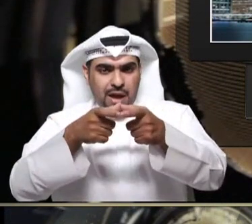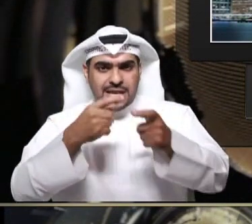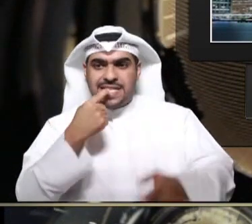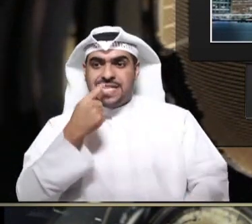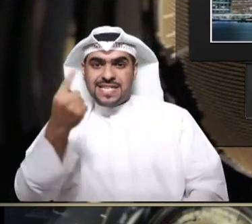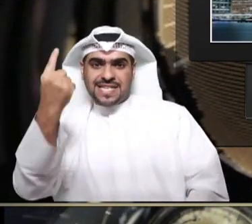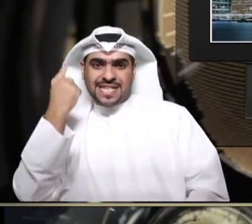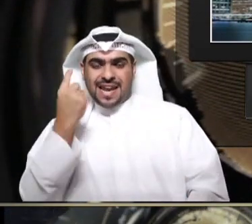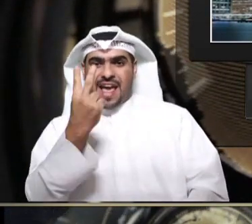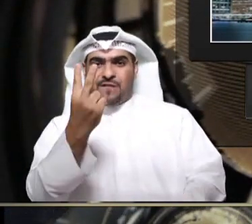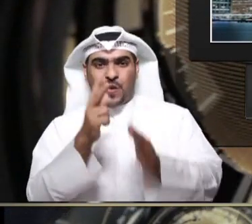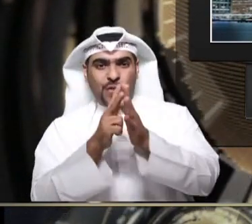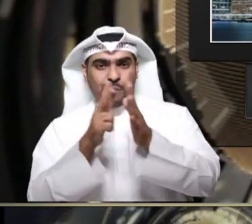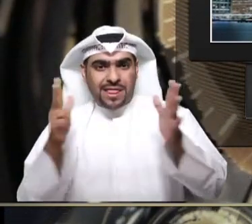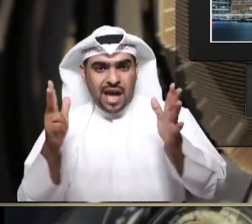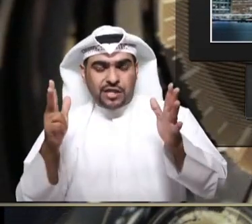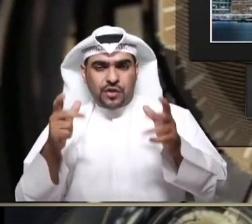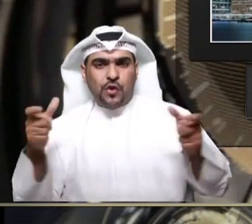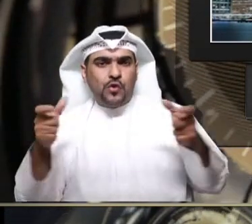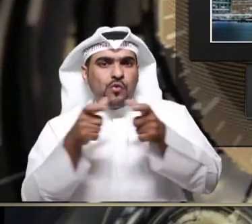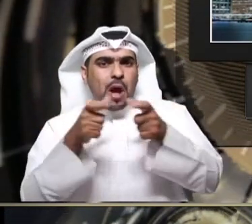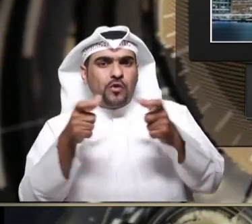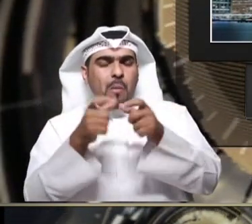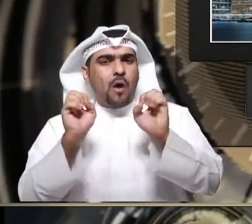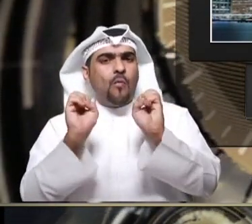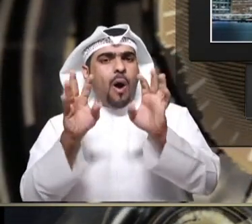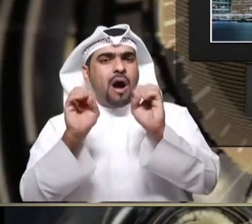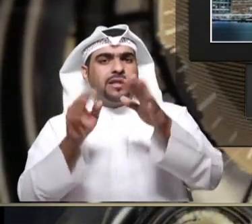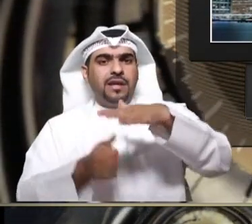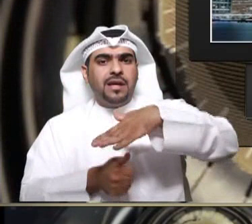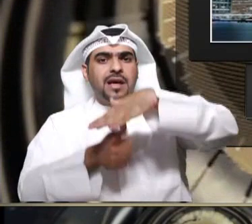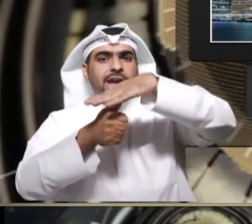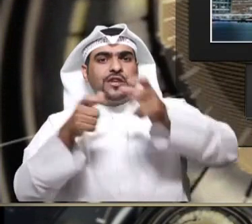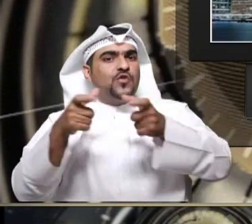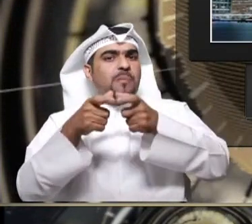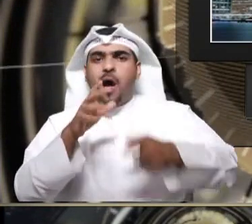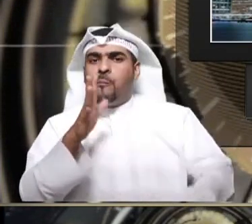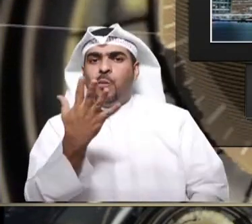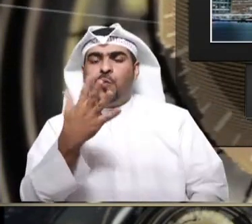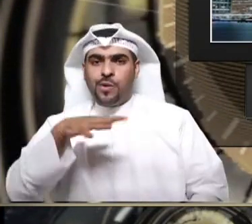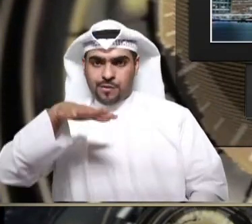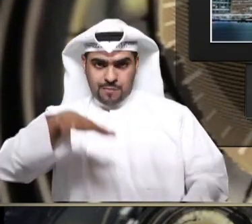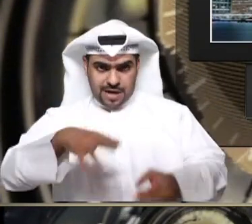العديد من الاجتماعات، وتم إصدار القرار الأممي التاريخي